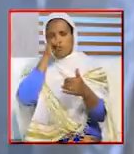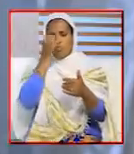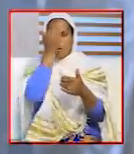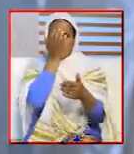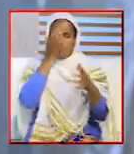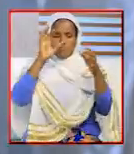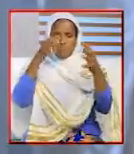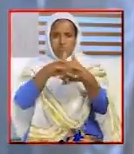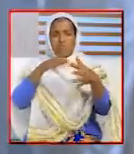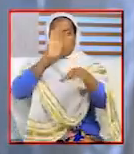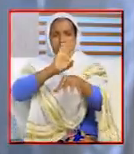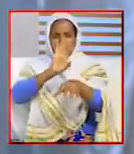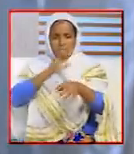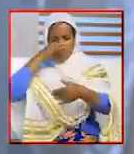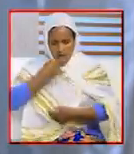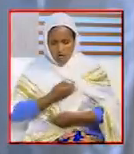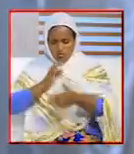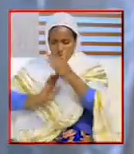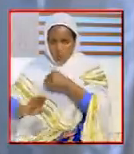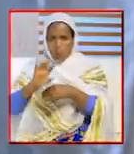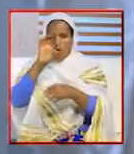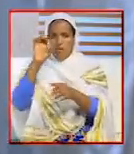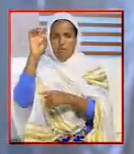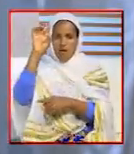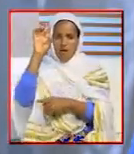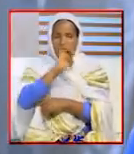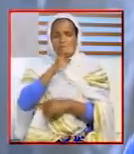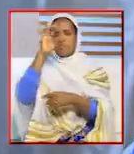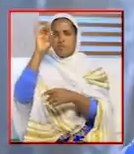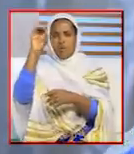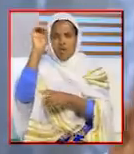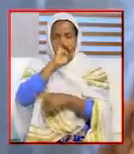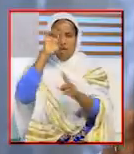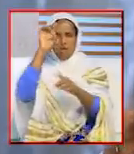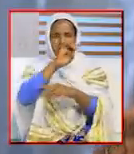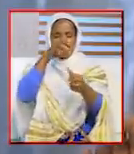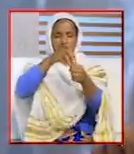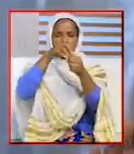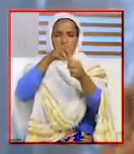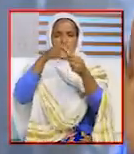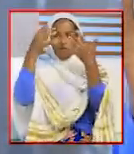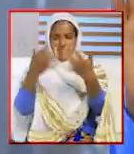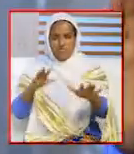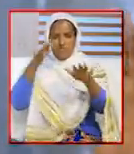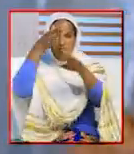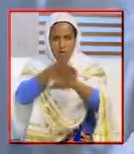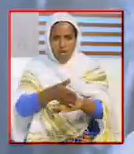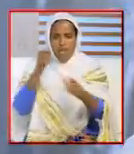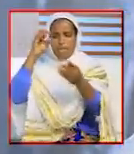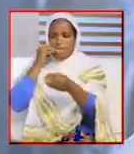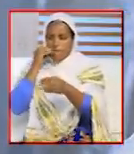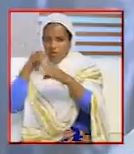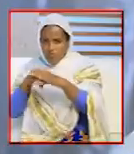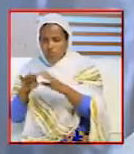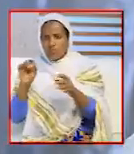ቀደም ባለችው ኢትዮጵያ ቤተክርስቲያን ህፃናት እንደተወለዱ በ40ና በ80 ቀን ክርስትና ከተነሱ በኋላ